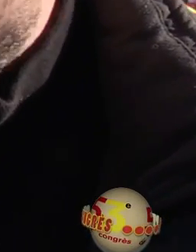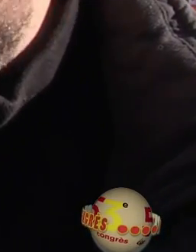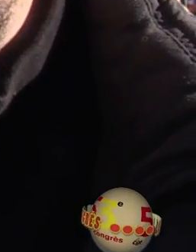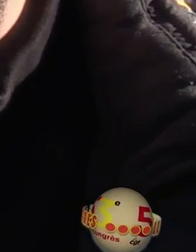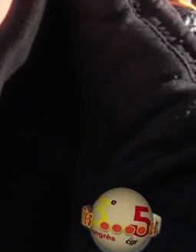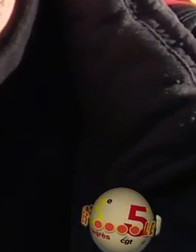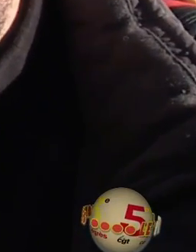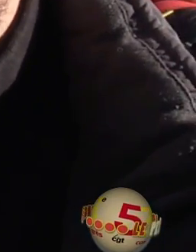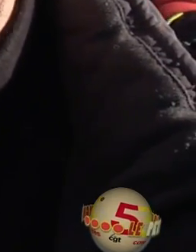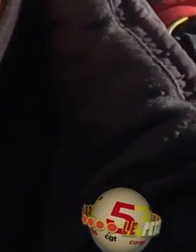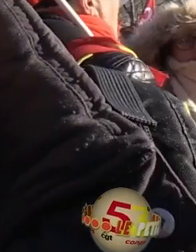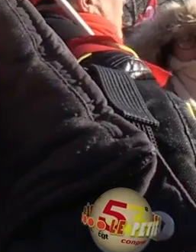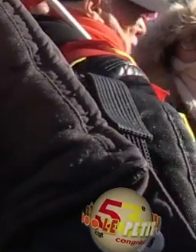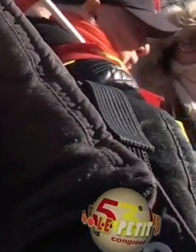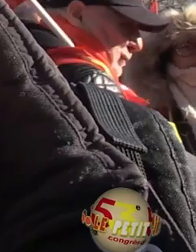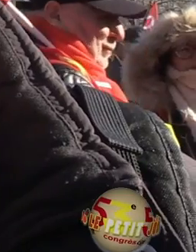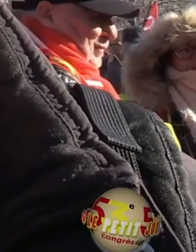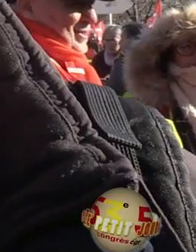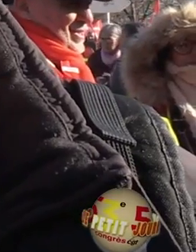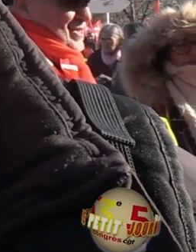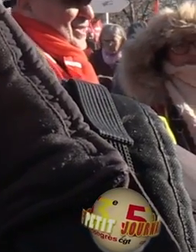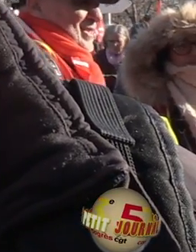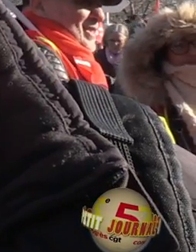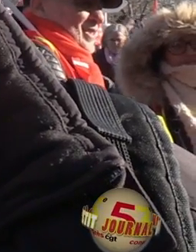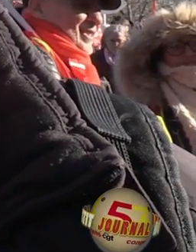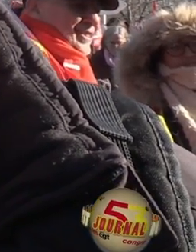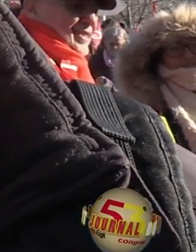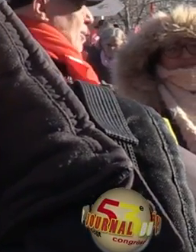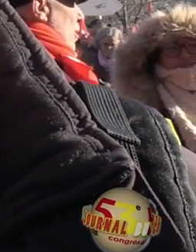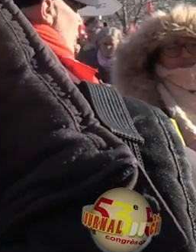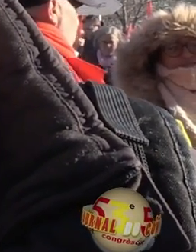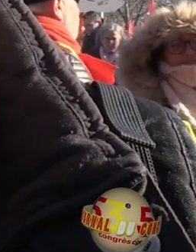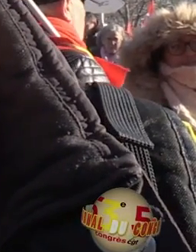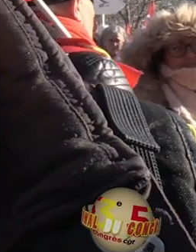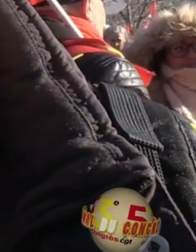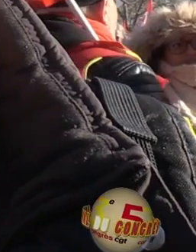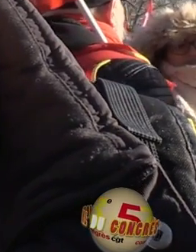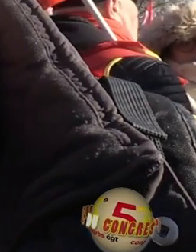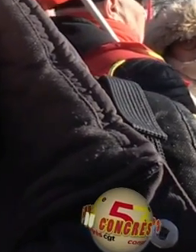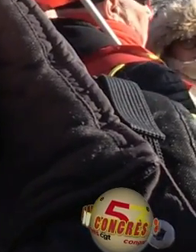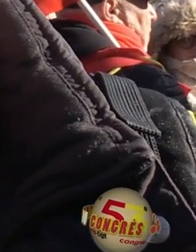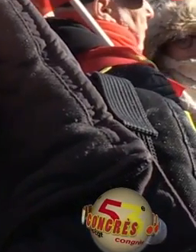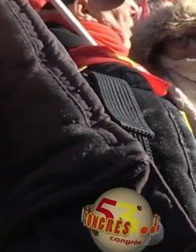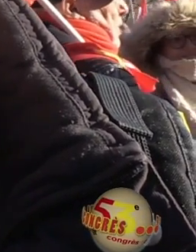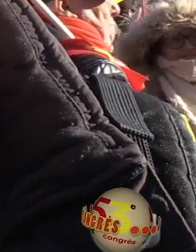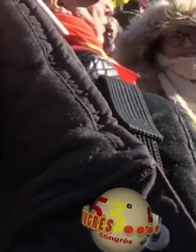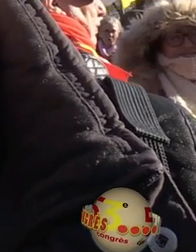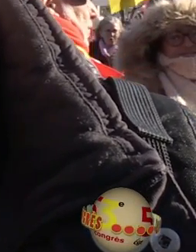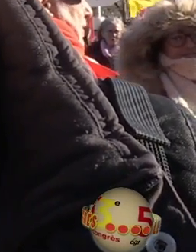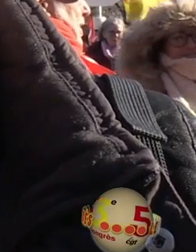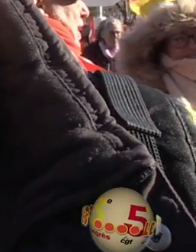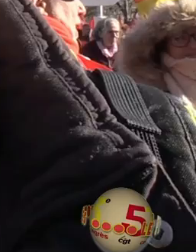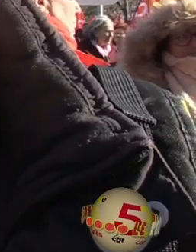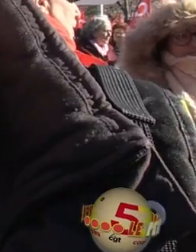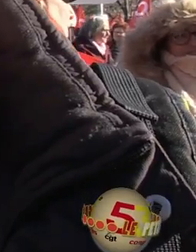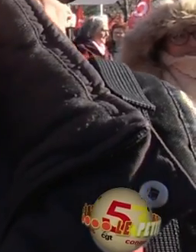c'est ce qui se montre dans les médias, il faut les faire. Après, ça ne veut pas dire qu'on exclut le fait qu'il faut aussi durcir un peu le mouvement et continuer les blocages et amplifier la grève pour qu'on arrive un